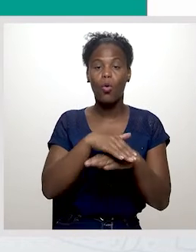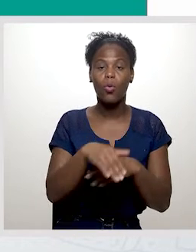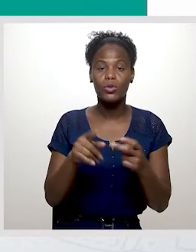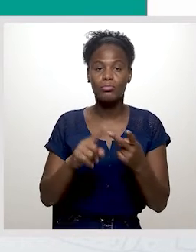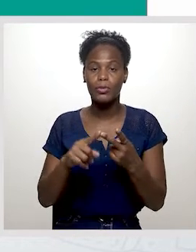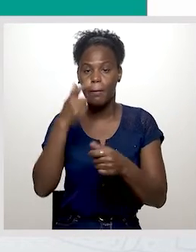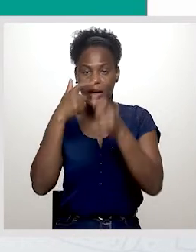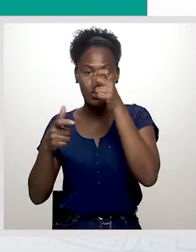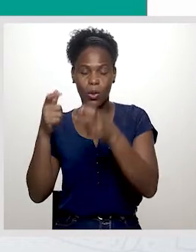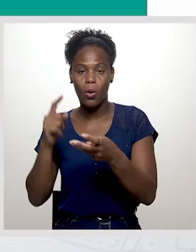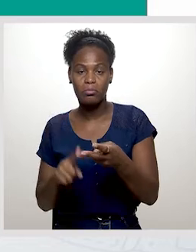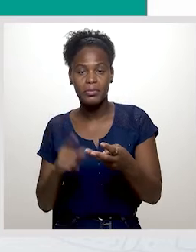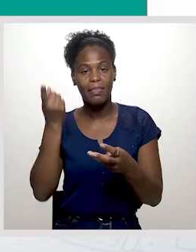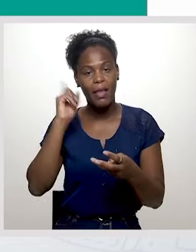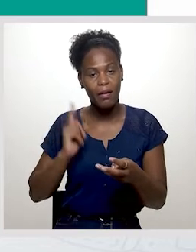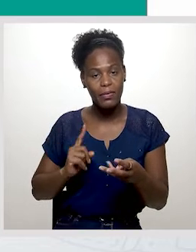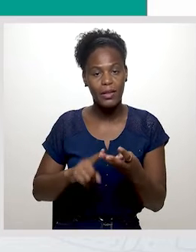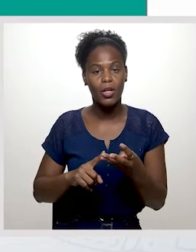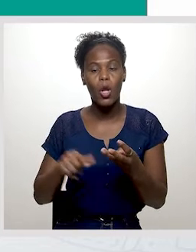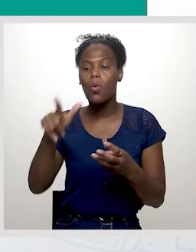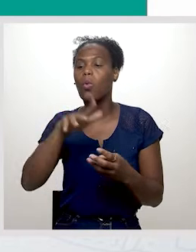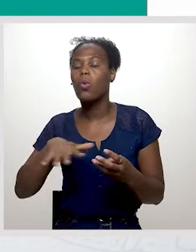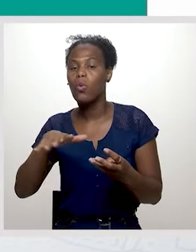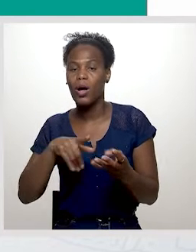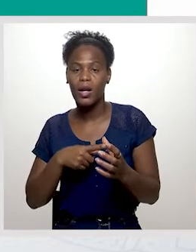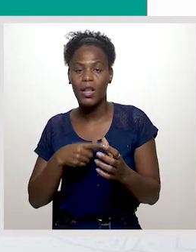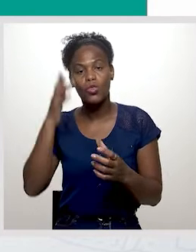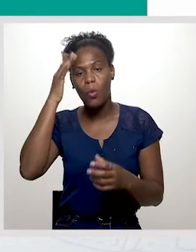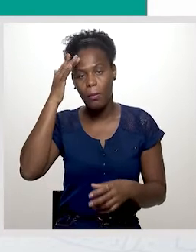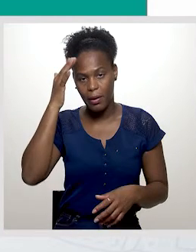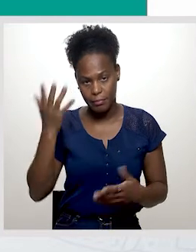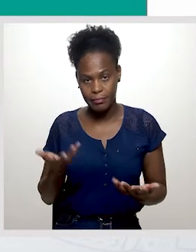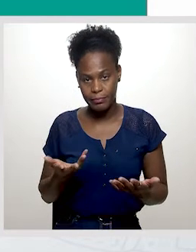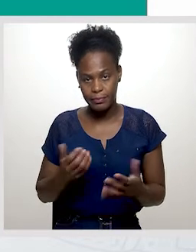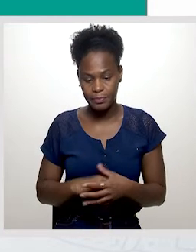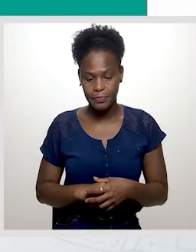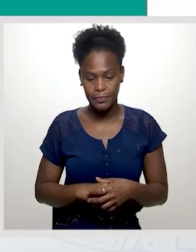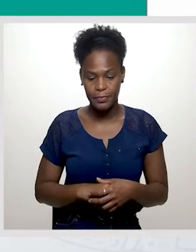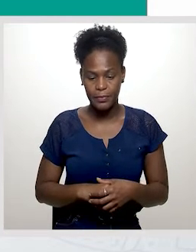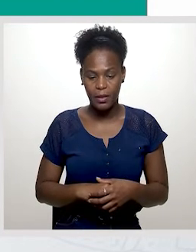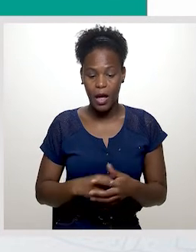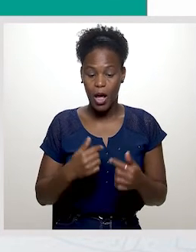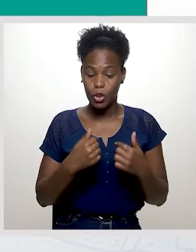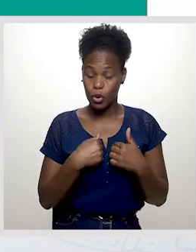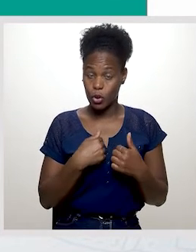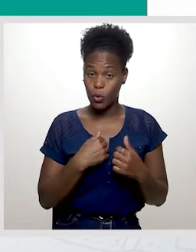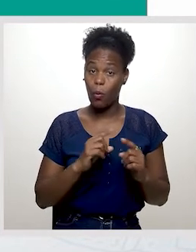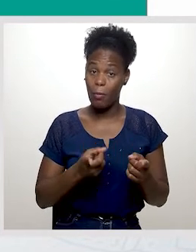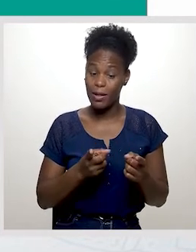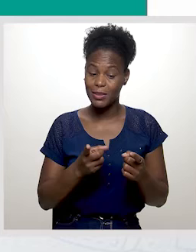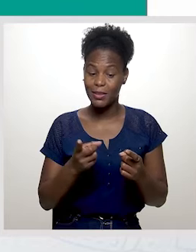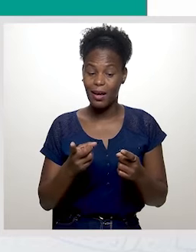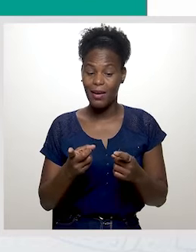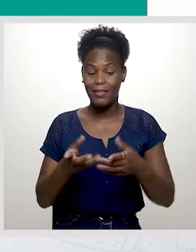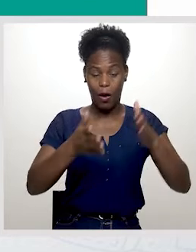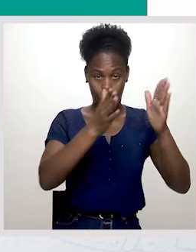cause, les personnes, la date, le lieu, le nombre. J'ai commencé à compléter